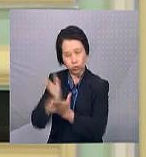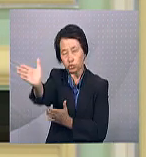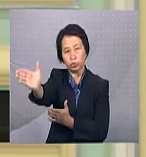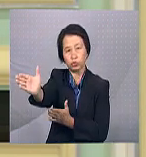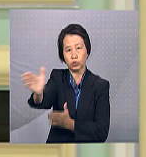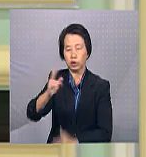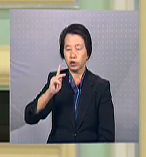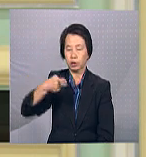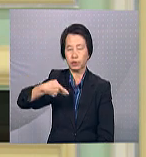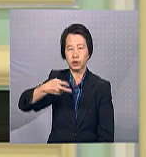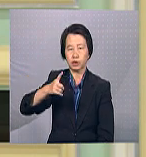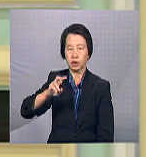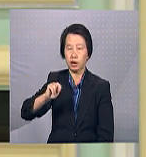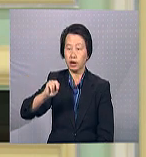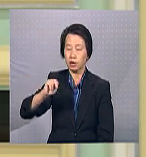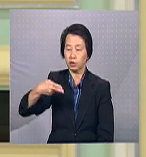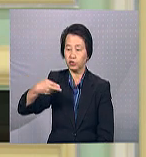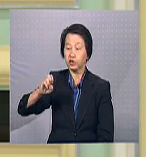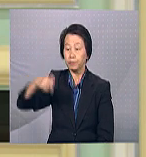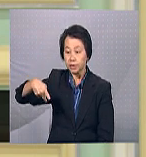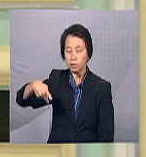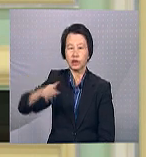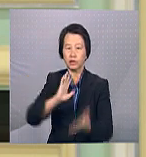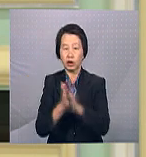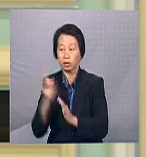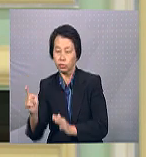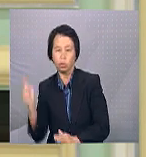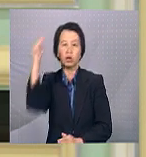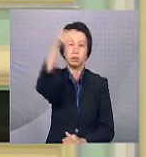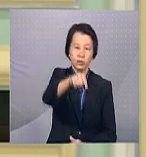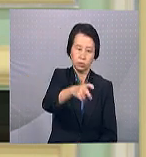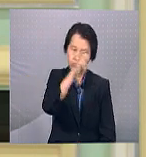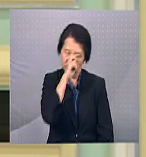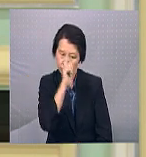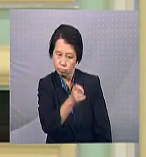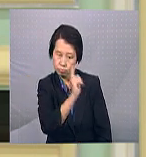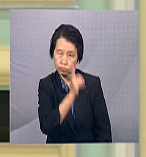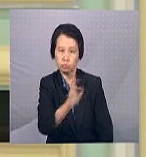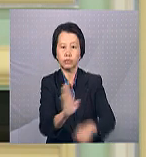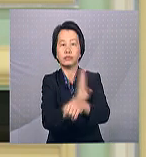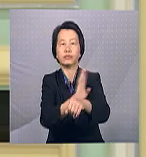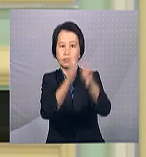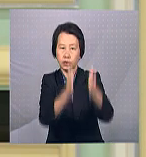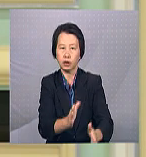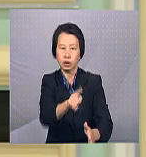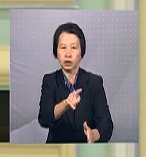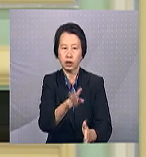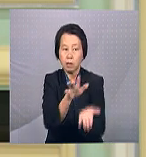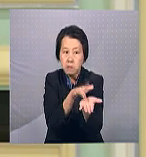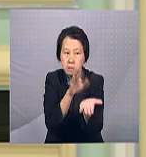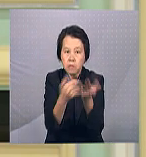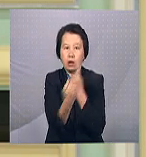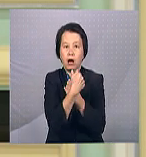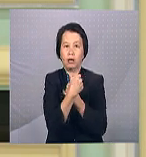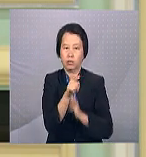kepada Kabinet HEP supaya tindakan tegas boleh diambil terhadap peniaga-peniaga yang mengambil